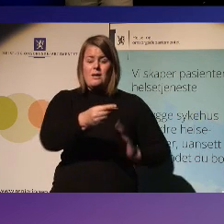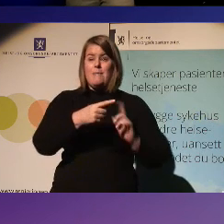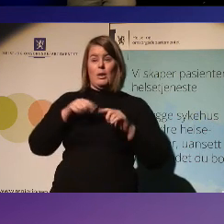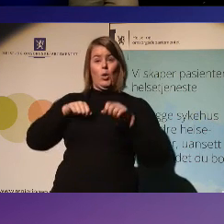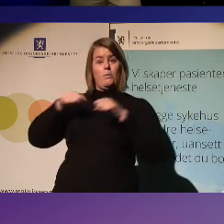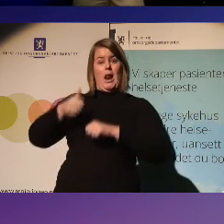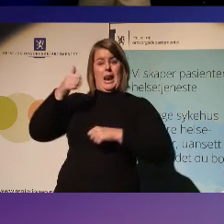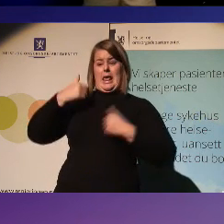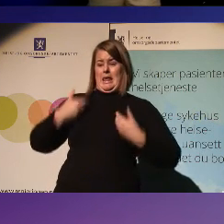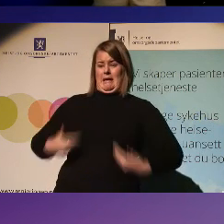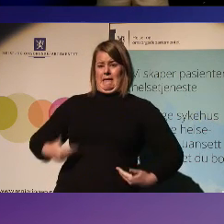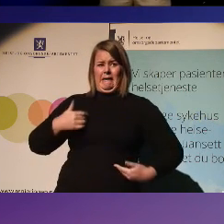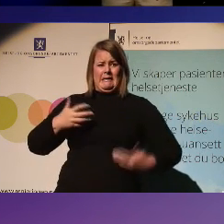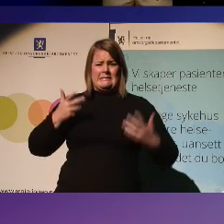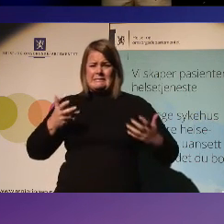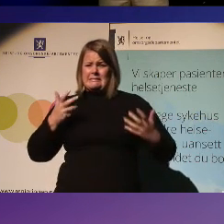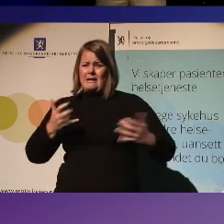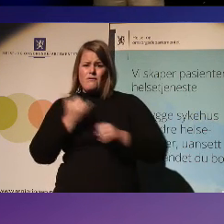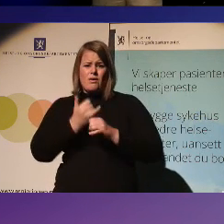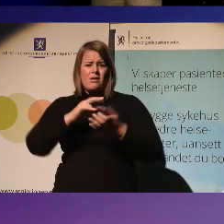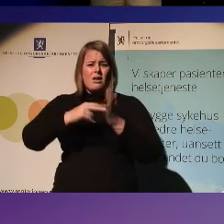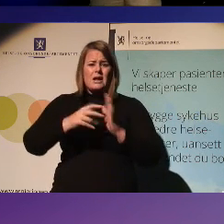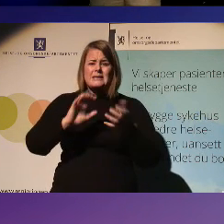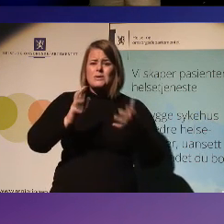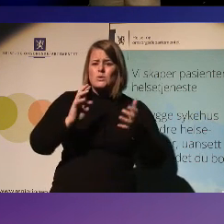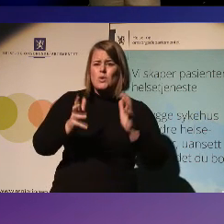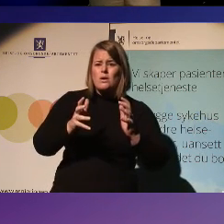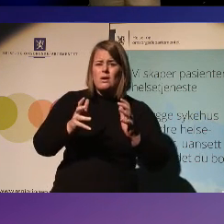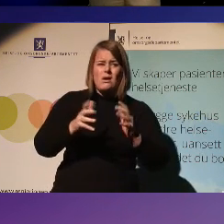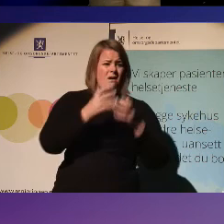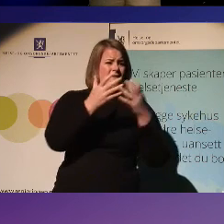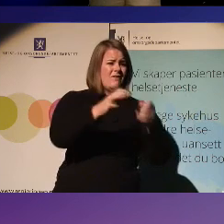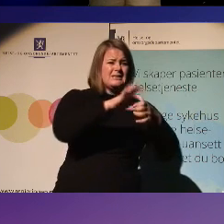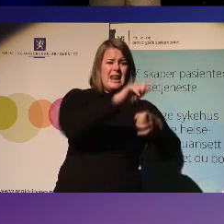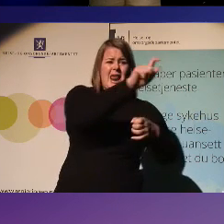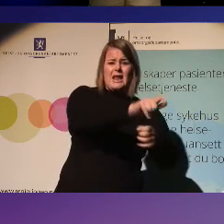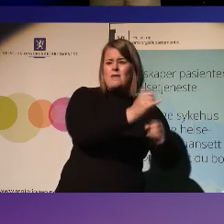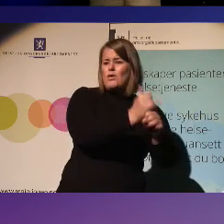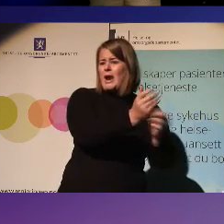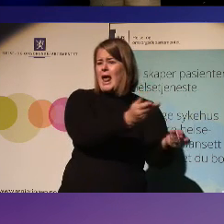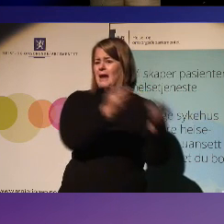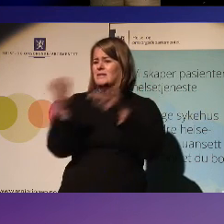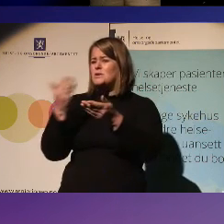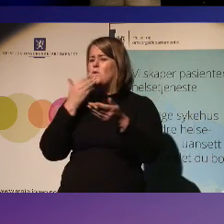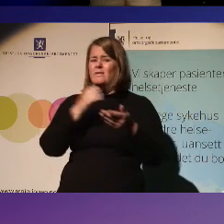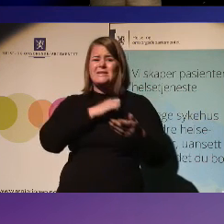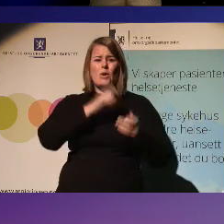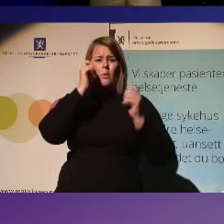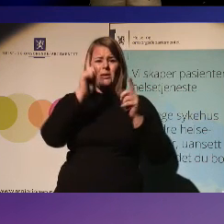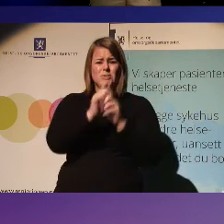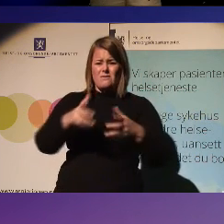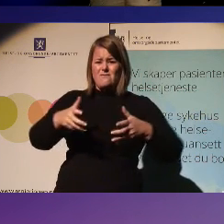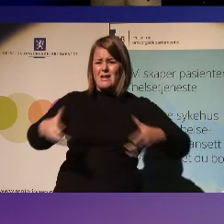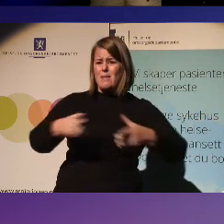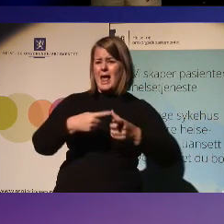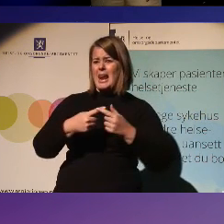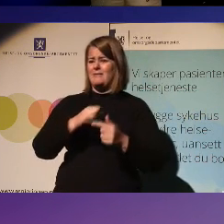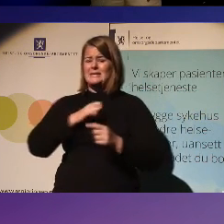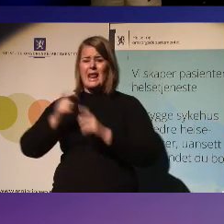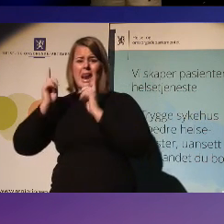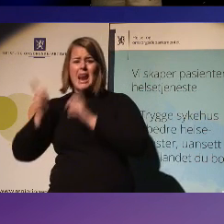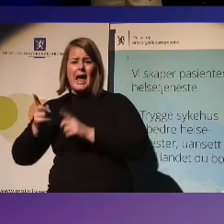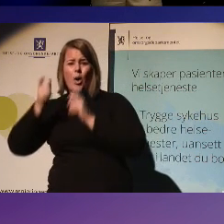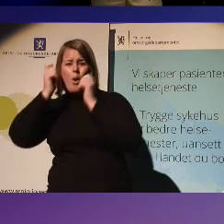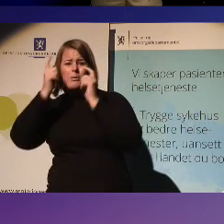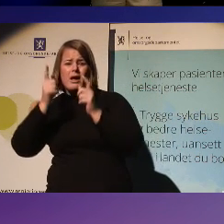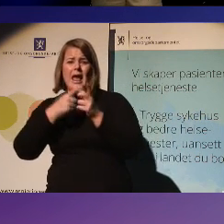har jeg egentlig ikke helt grep på dette her. Hvordan gjør vi det? Hvordan skal en fastlege ha et sted å henvise godt til når de oppdager det, eller en lærer eller en